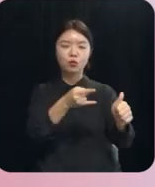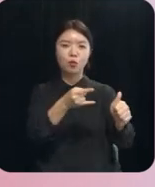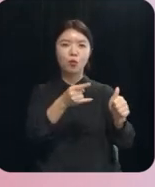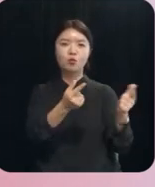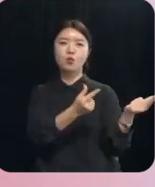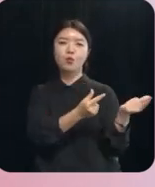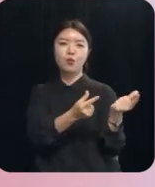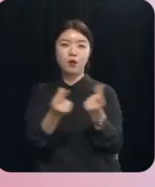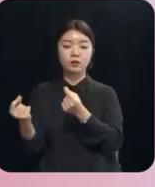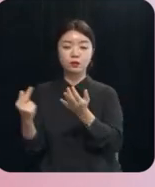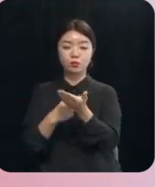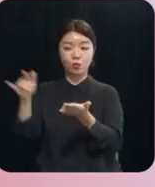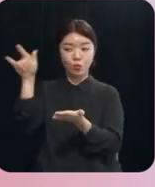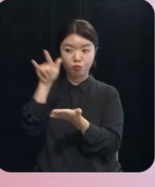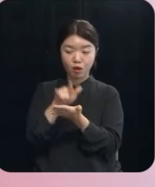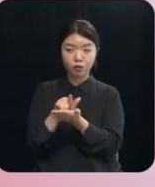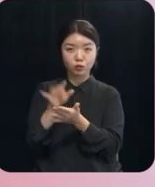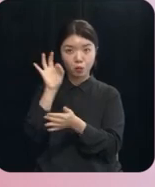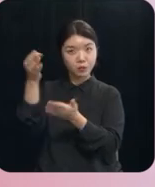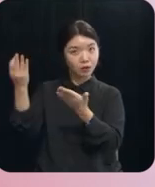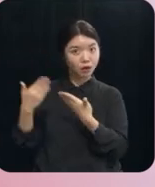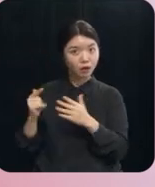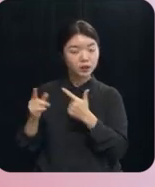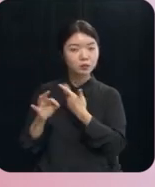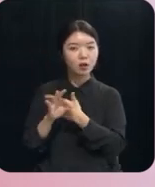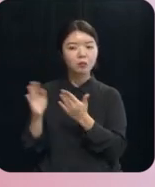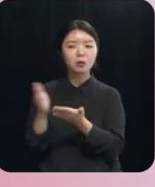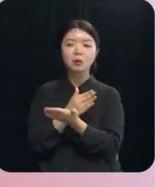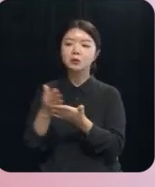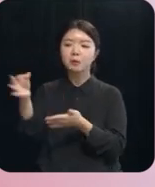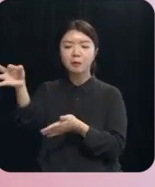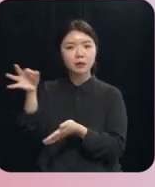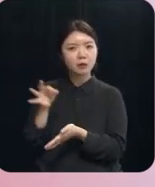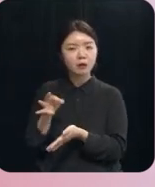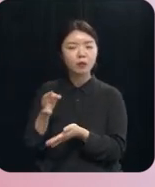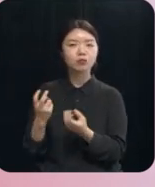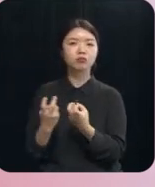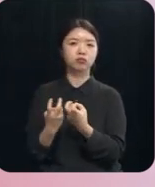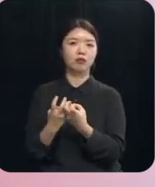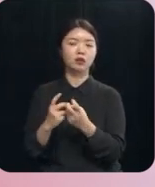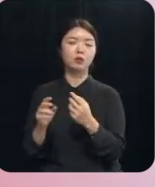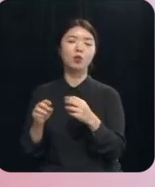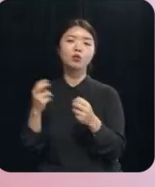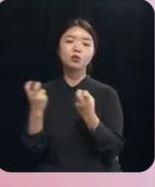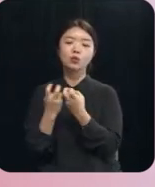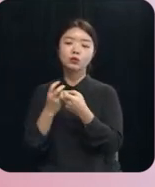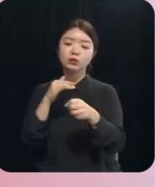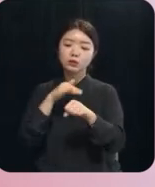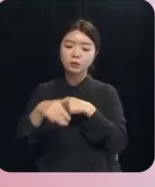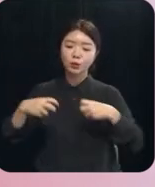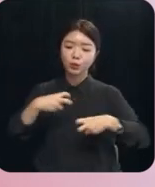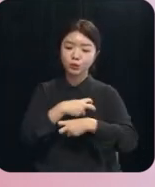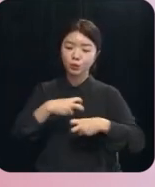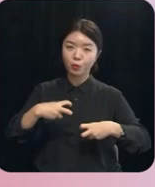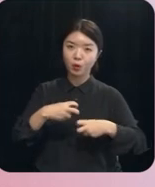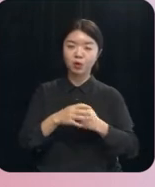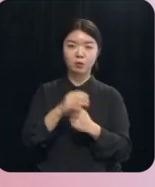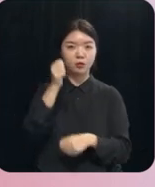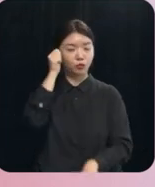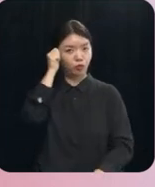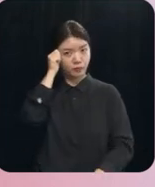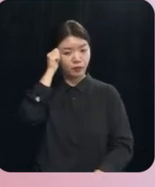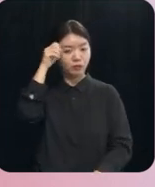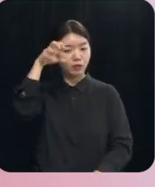제주에 오시는 분들한테 받을 것인지 아니면 선별적으로 받을 것인지 아니게 되면 어떤 교통수단이라든가